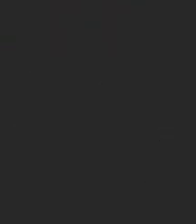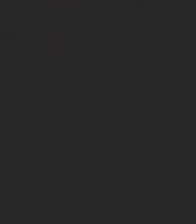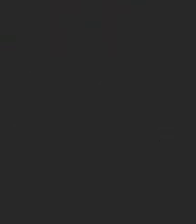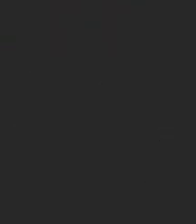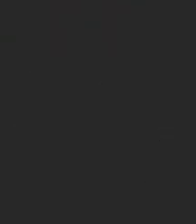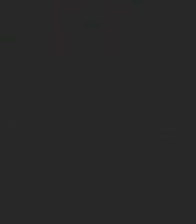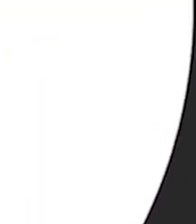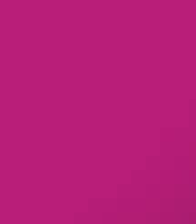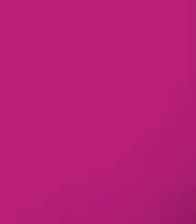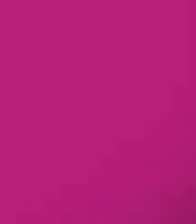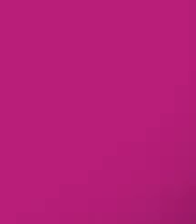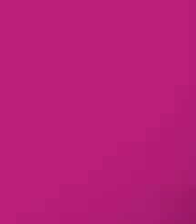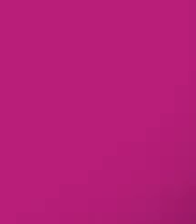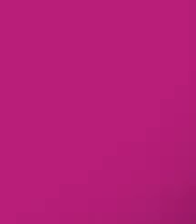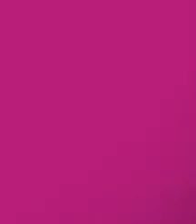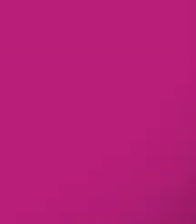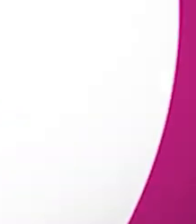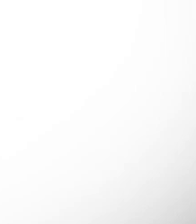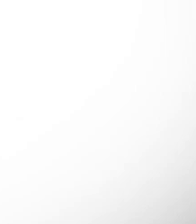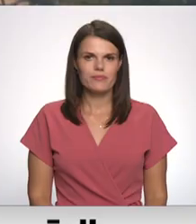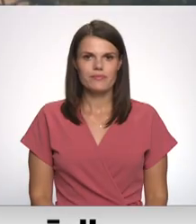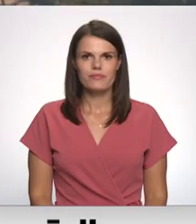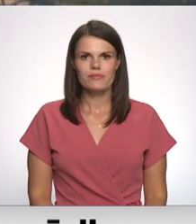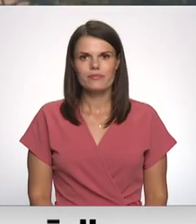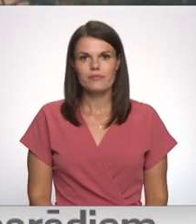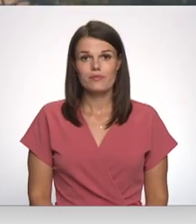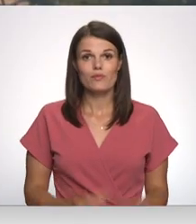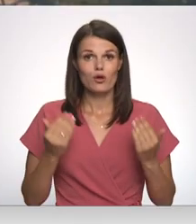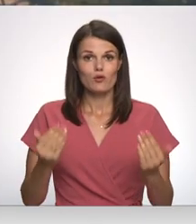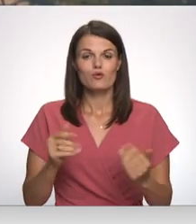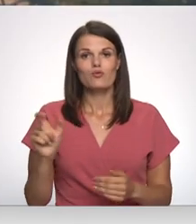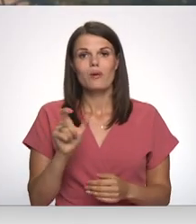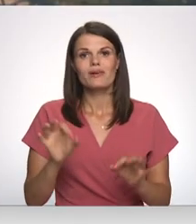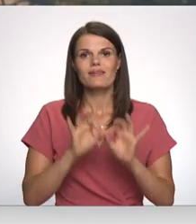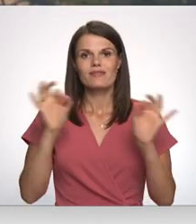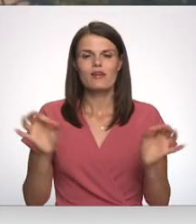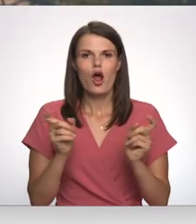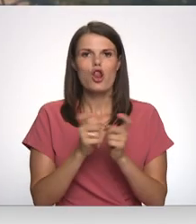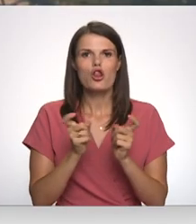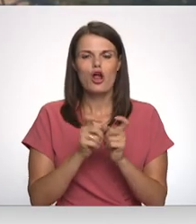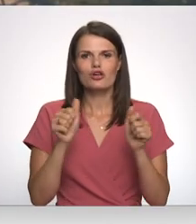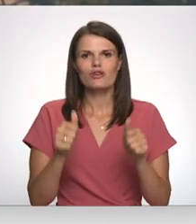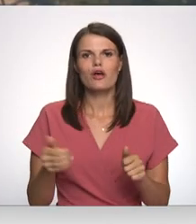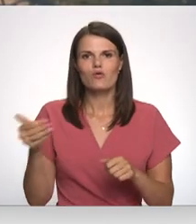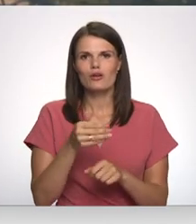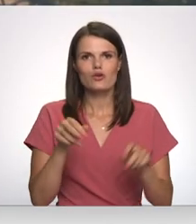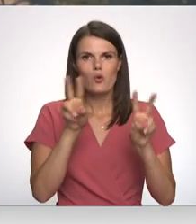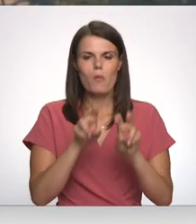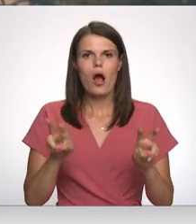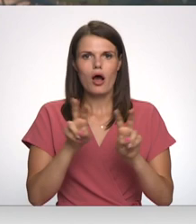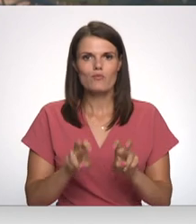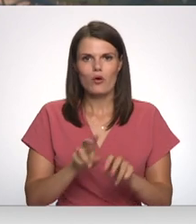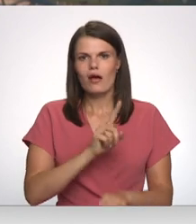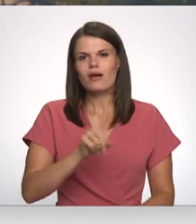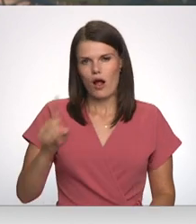Re, viss ēters ir te! Šobrīd sācies lašveidīgo zivju monitorings. Tas notiek ik gadu